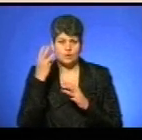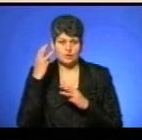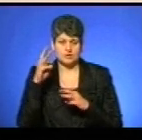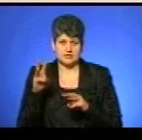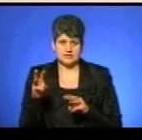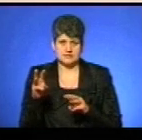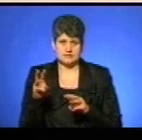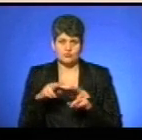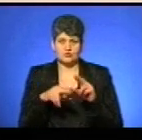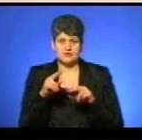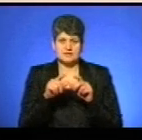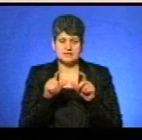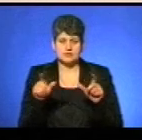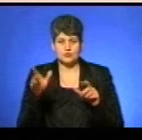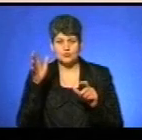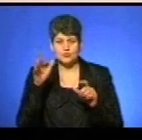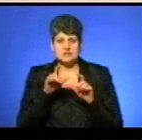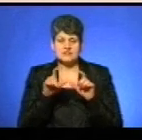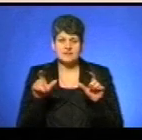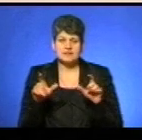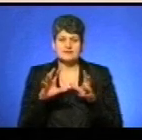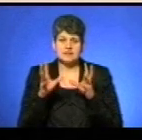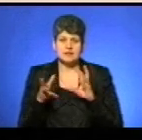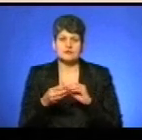термомодернізація будівель закладів освіти» у загальній сумі